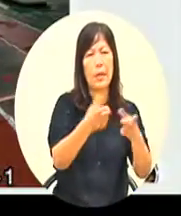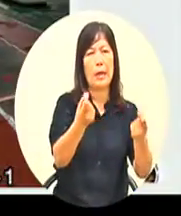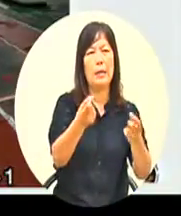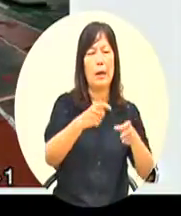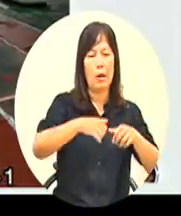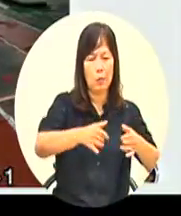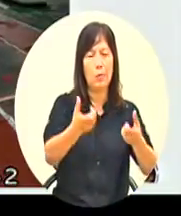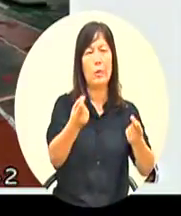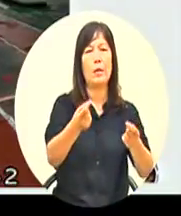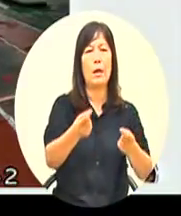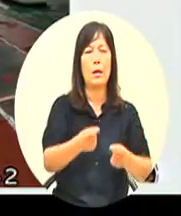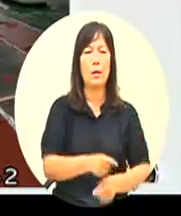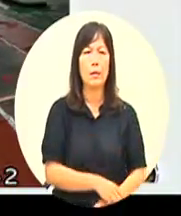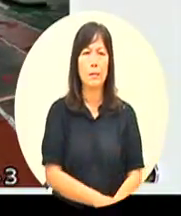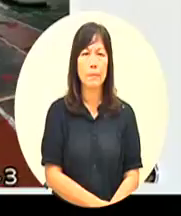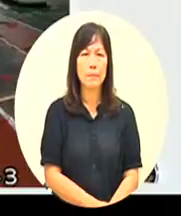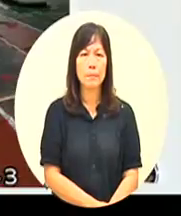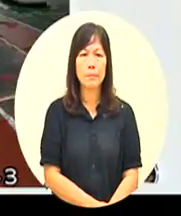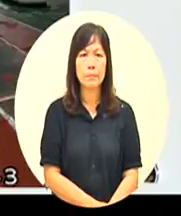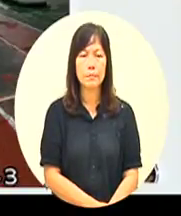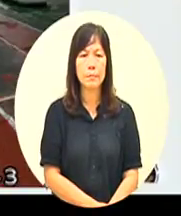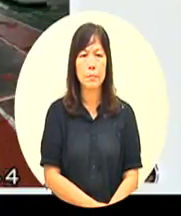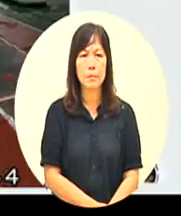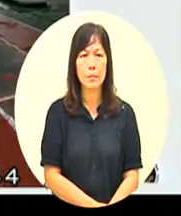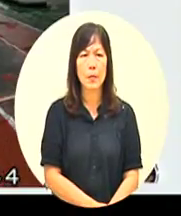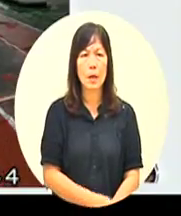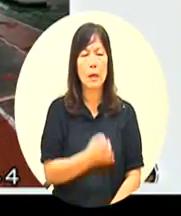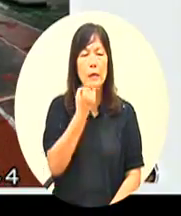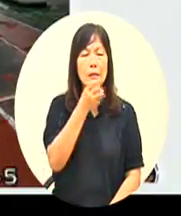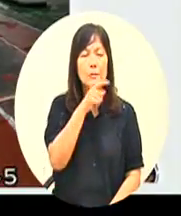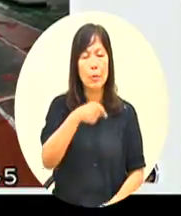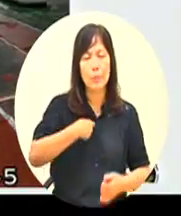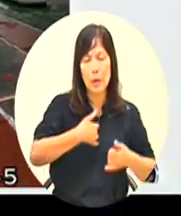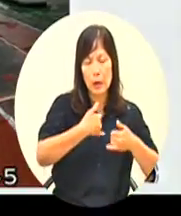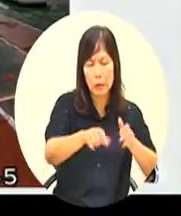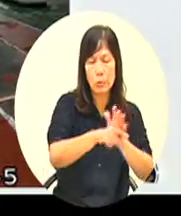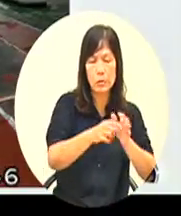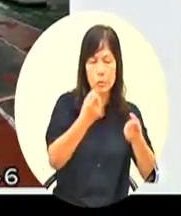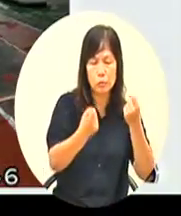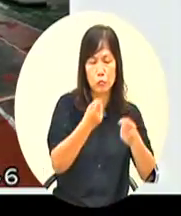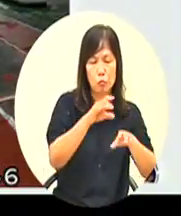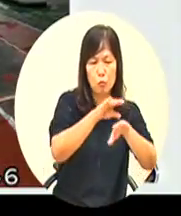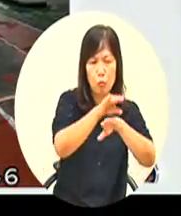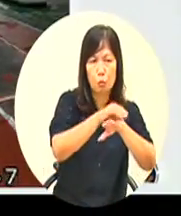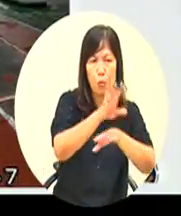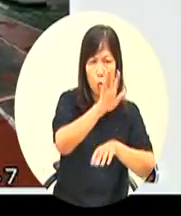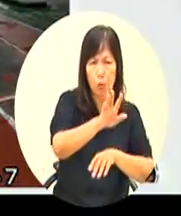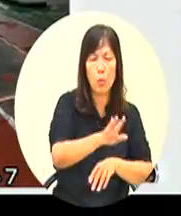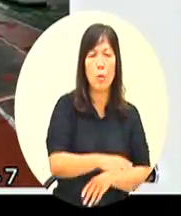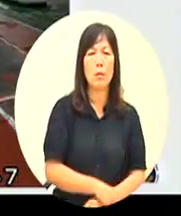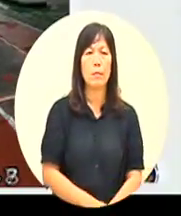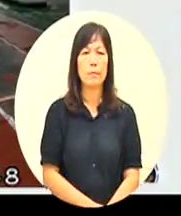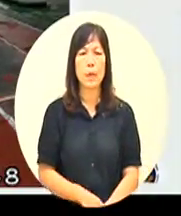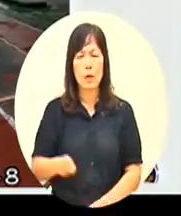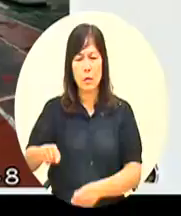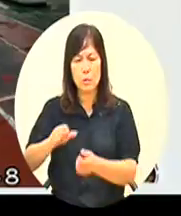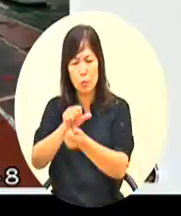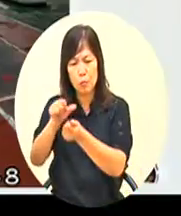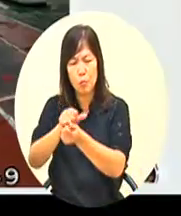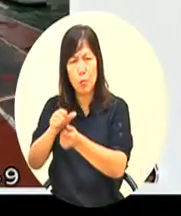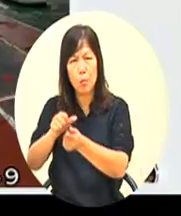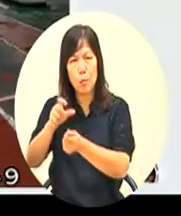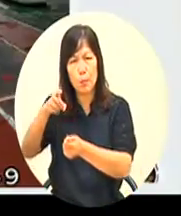面大家知道嘛？哦，但是呢，我们的 AC 路面是我们车辆在跑的，但是我们这 PU 跑道